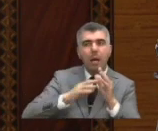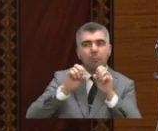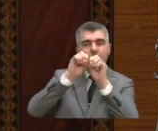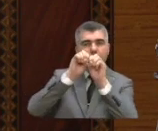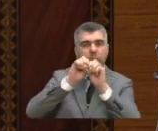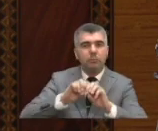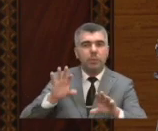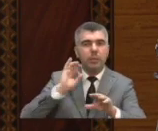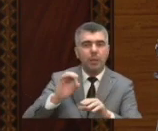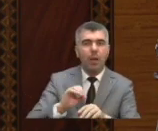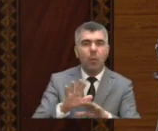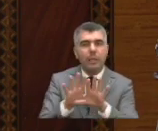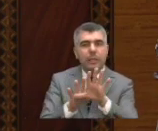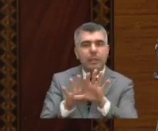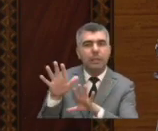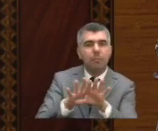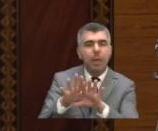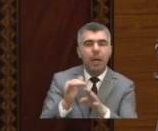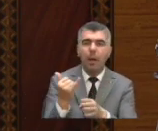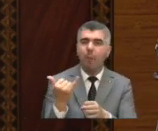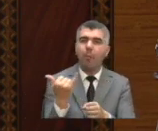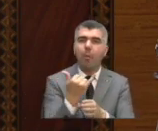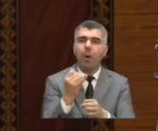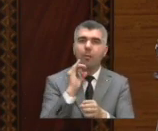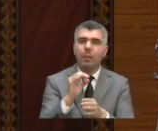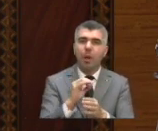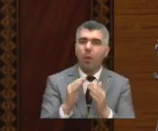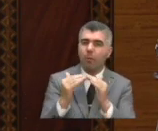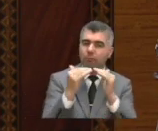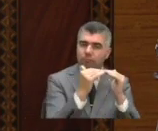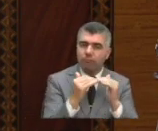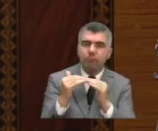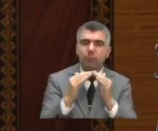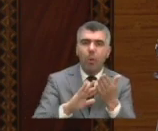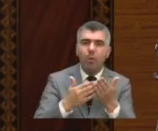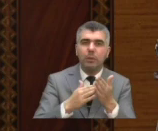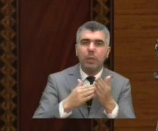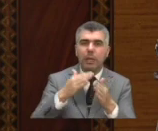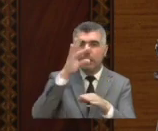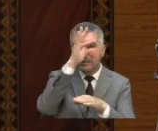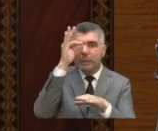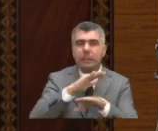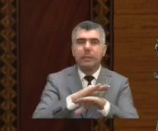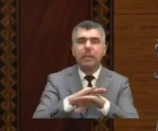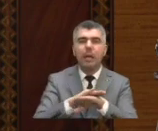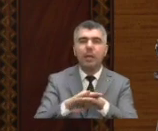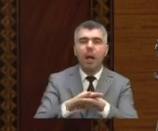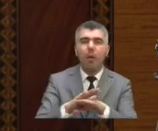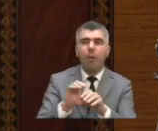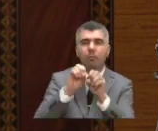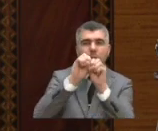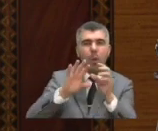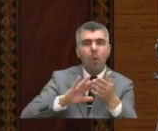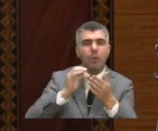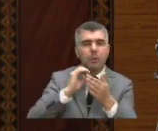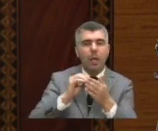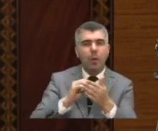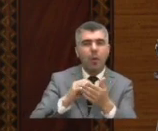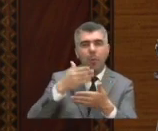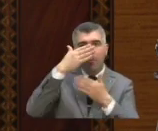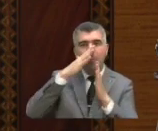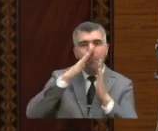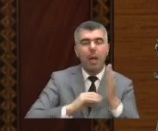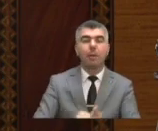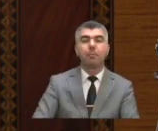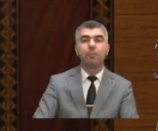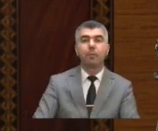التدبير العمومي والرفع من نجاعه والتقائه السياسات العموميه على المستوى الترابي ستعمل الحكومه